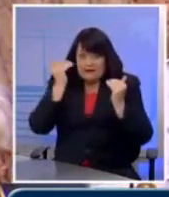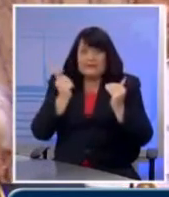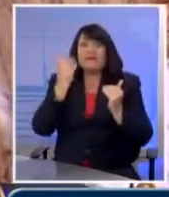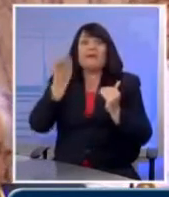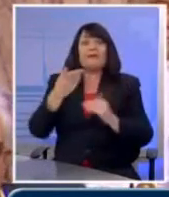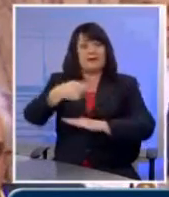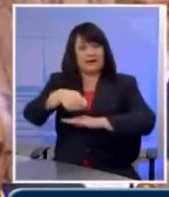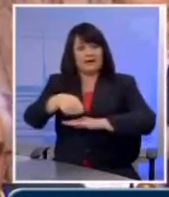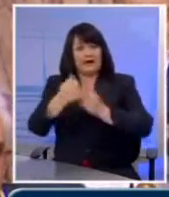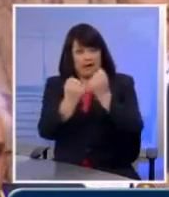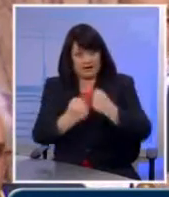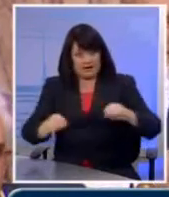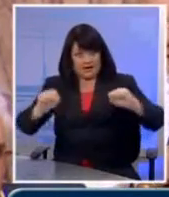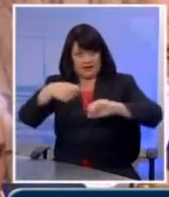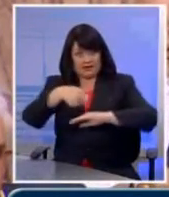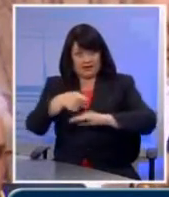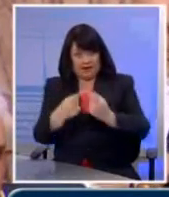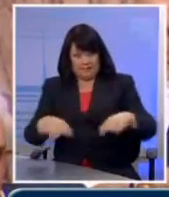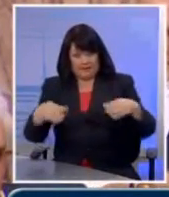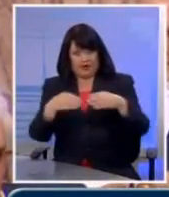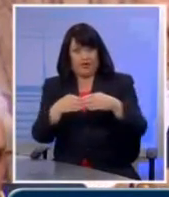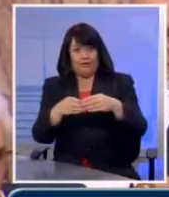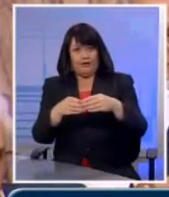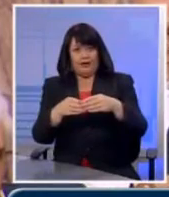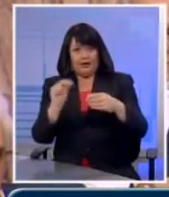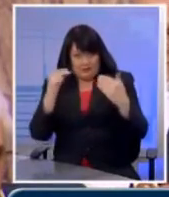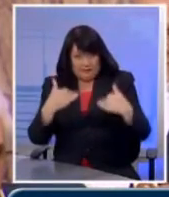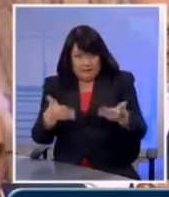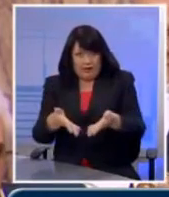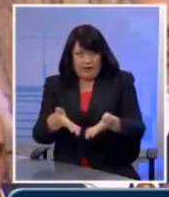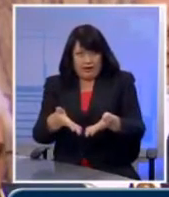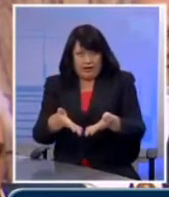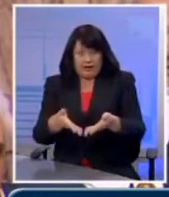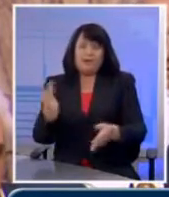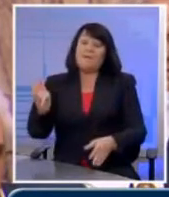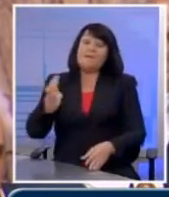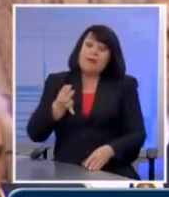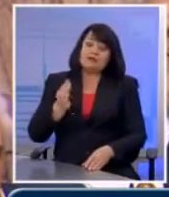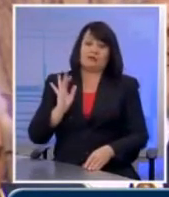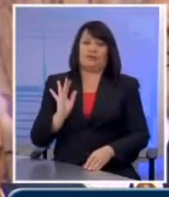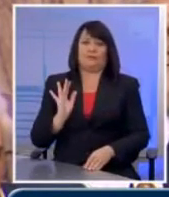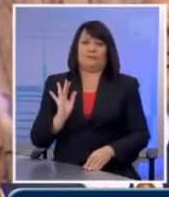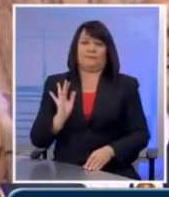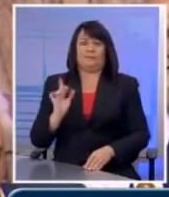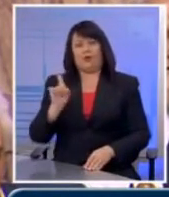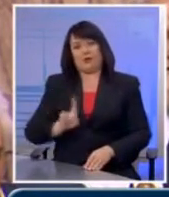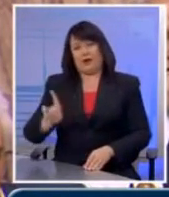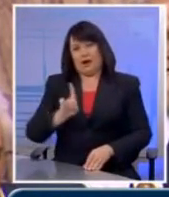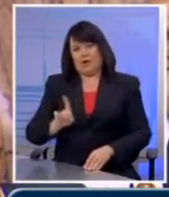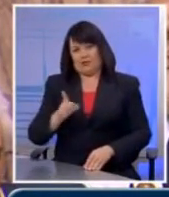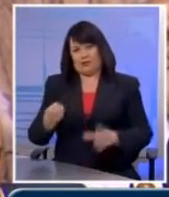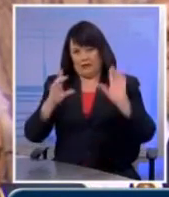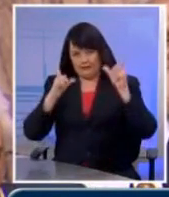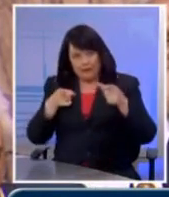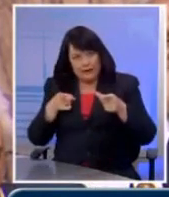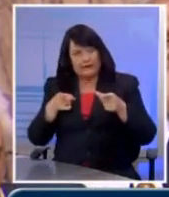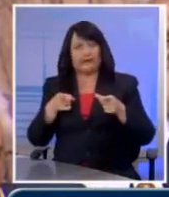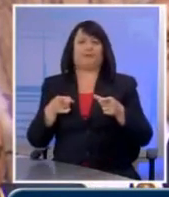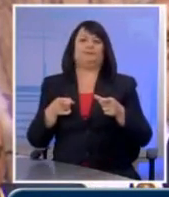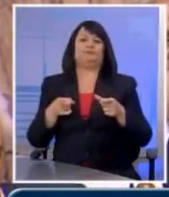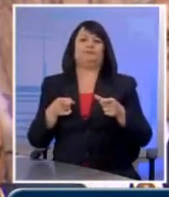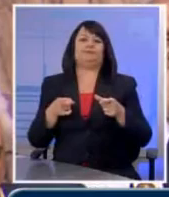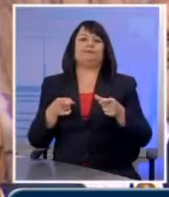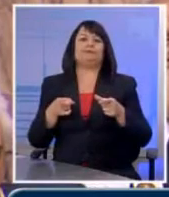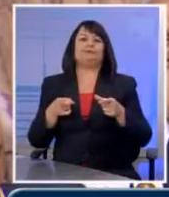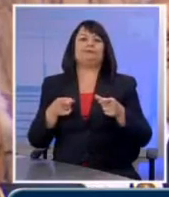η ανεξαρτησία της Επιτροπής Πόθεν Έσχεσης της Βουλής? Να μας το πει ο αρχηγός αξιωματικής αντιπολίτευσης,